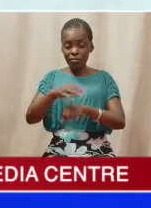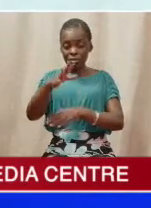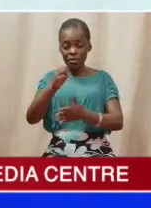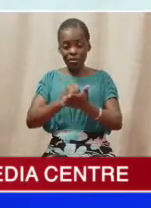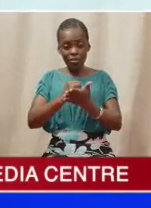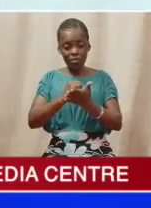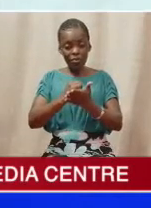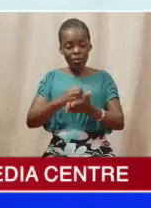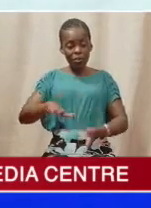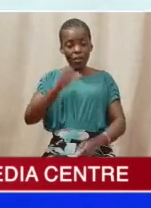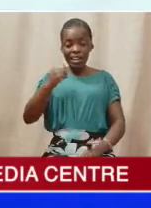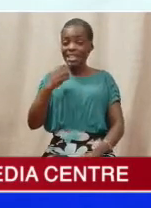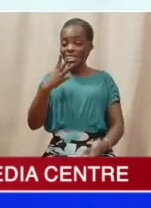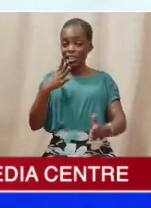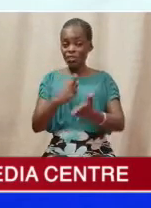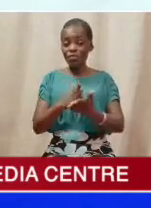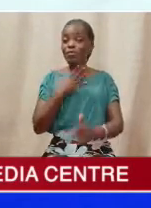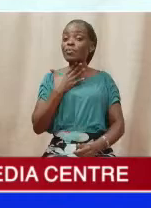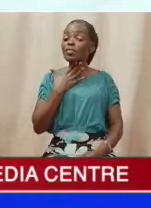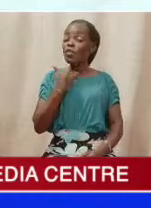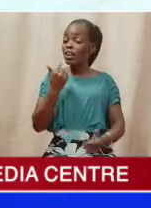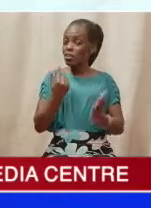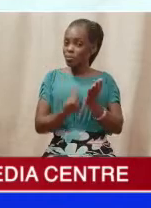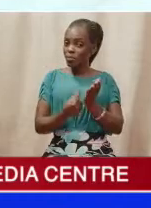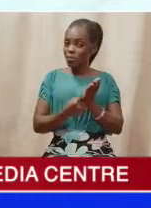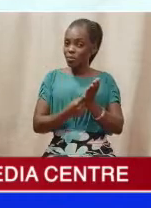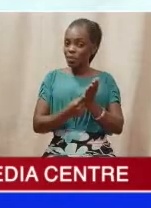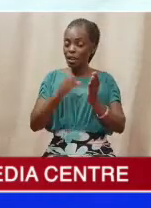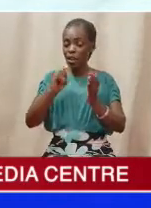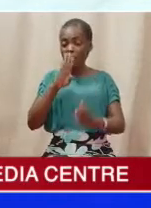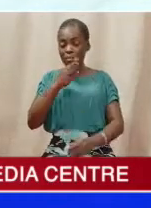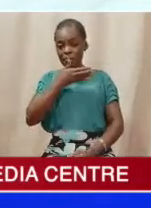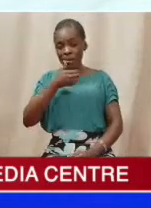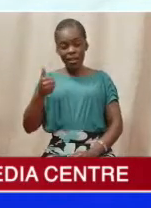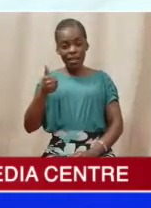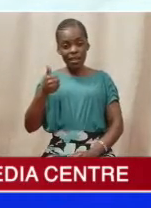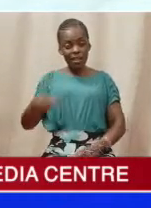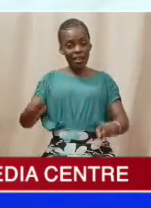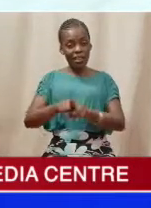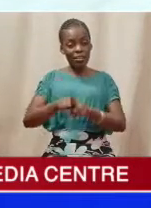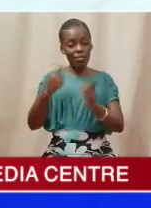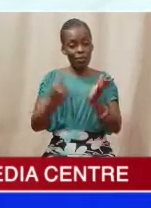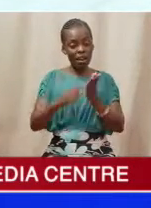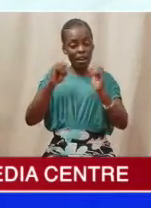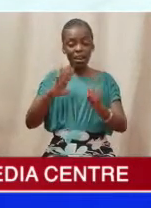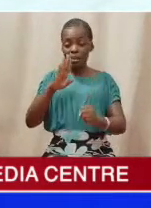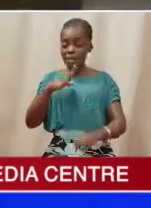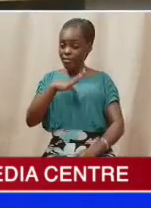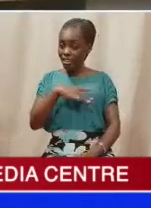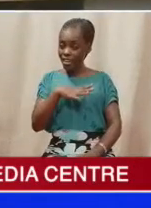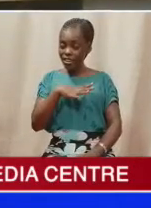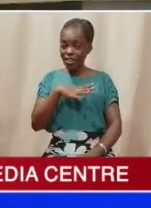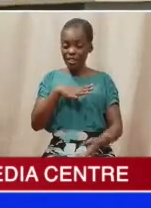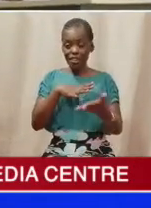kubanga ffenna tugamba twagala Uganda ebeere bulungi n'abannayuganda babeere bulungi.